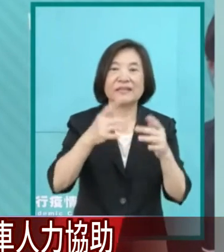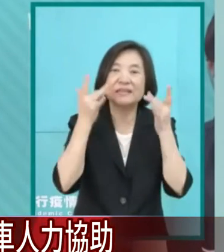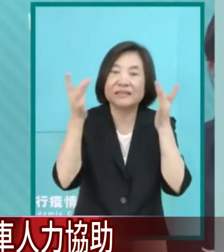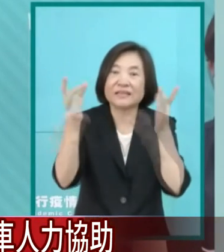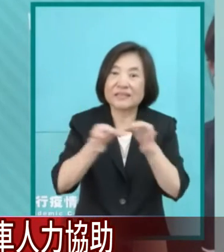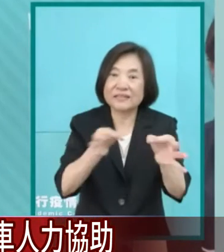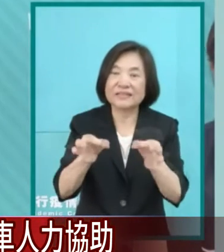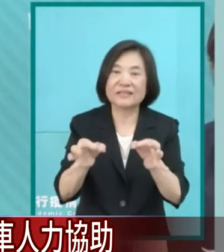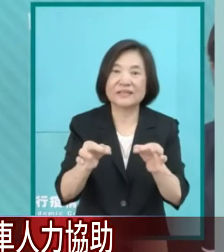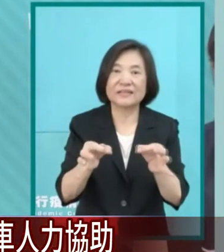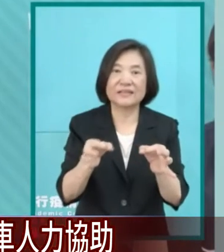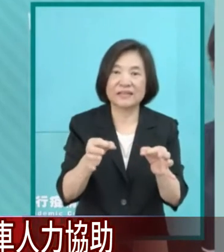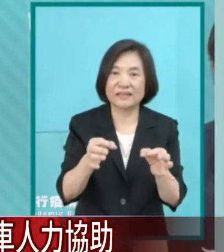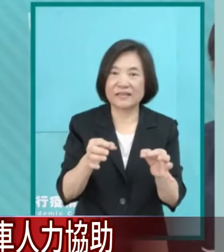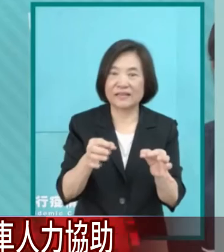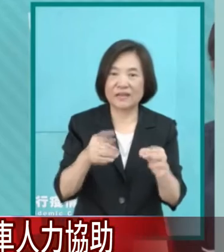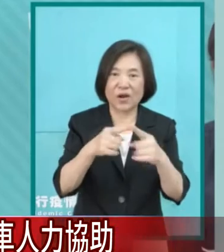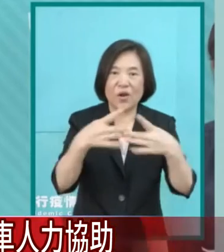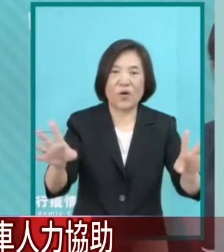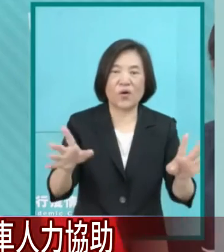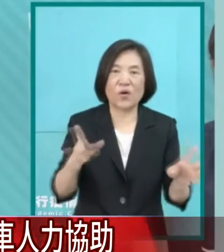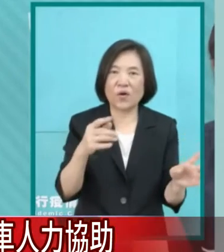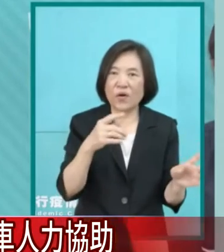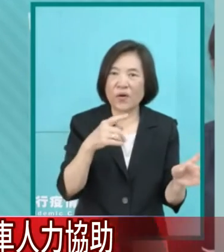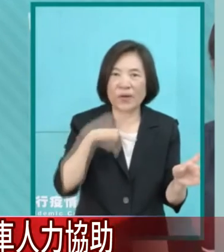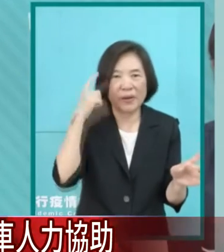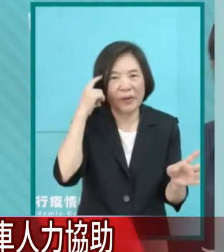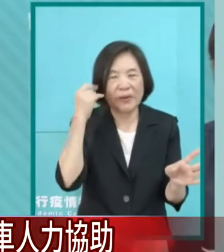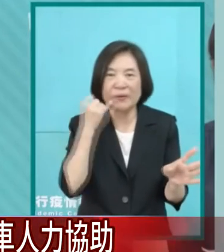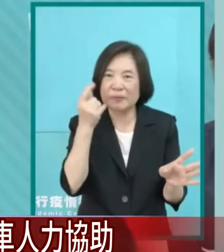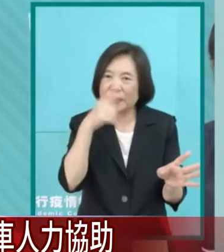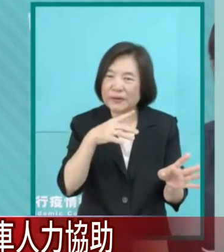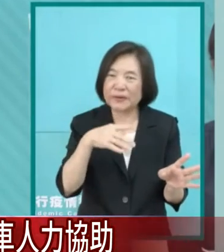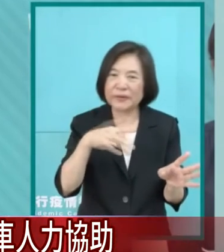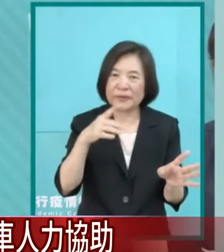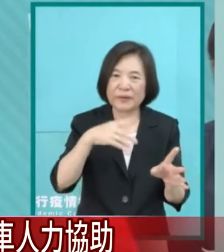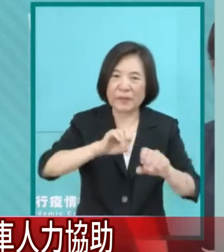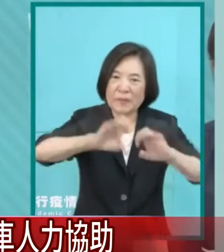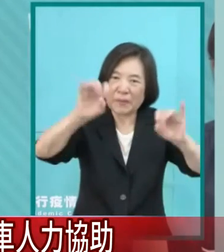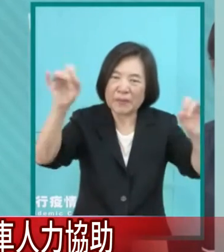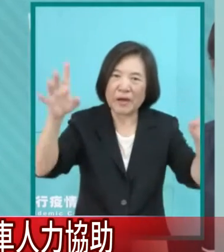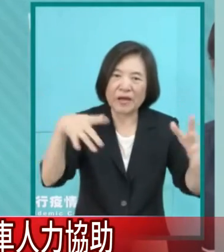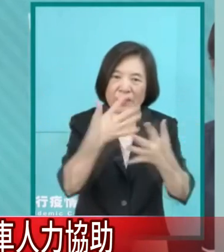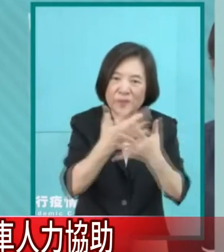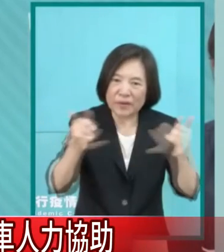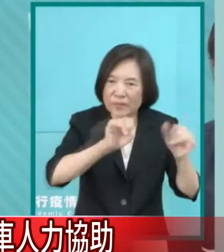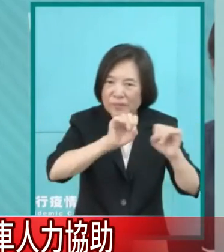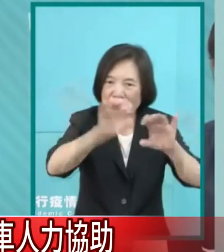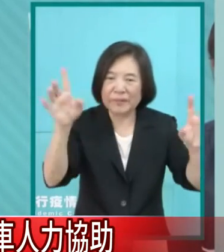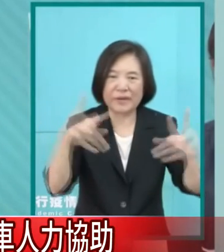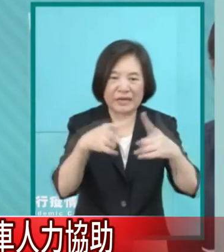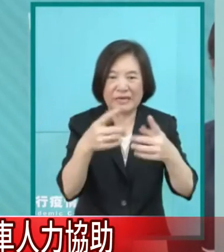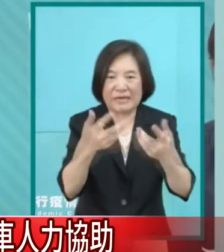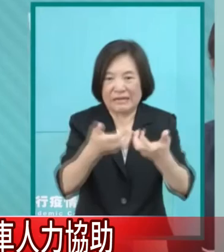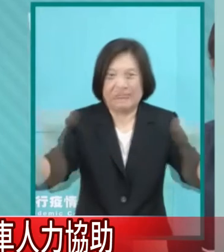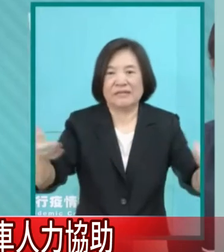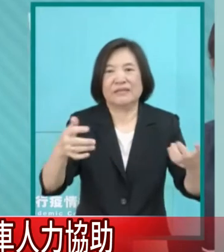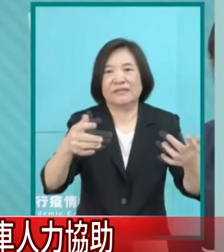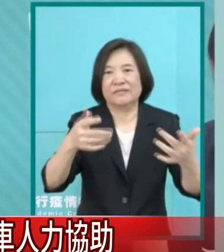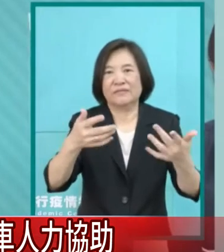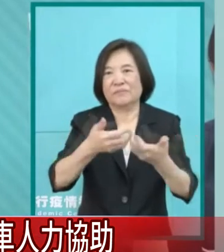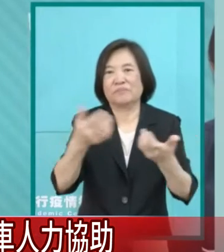展电商加物流来疏散一些要去市场的人流。就后来发现，你知道 ，PC Home